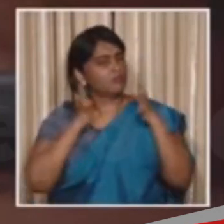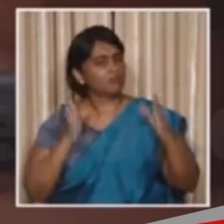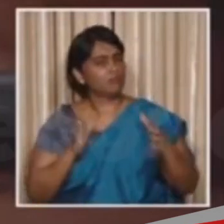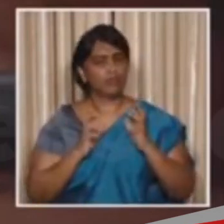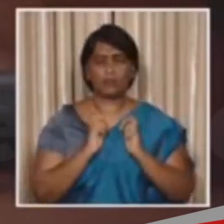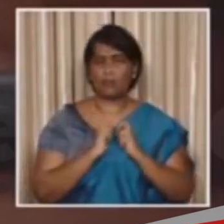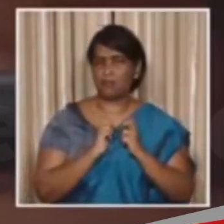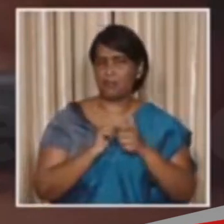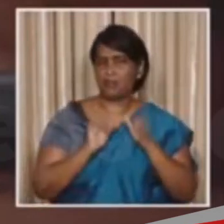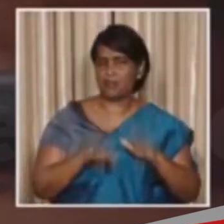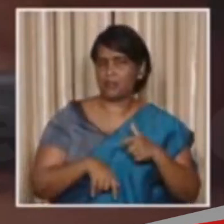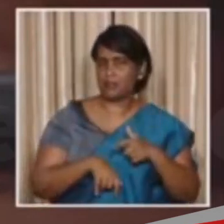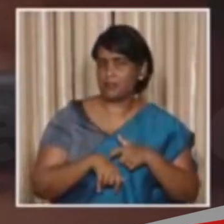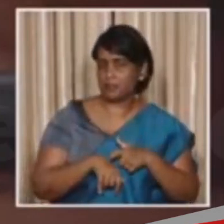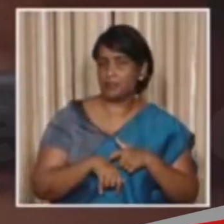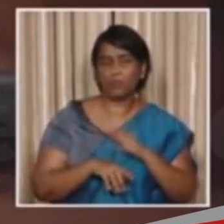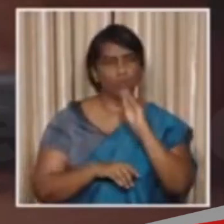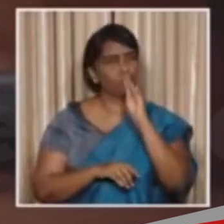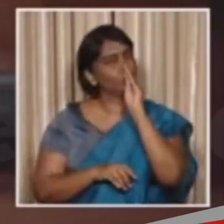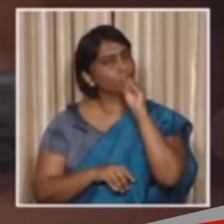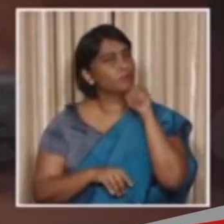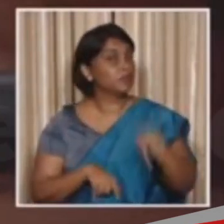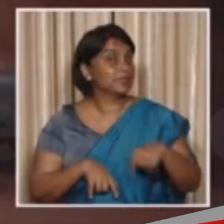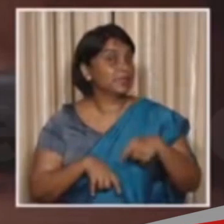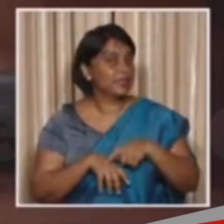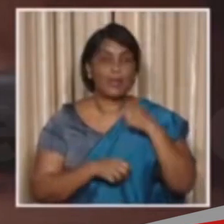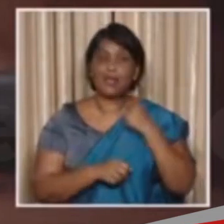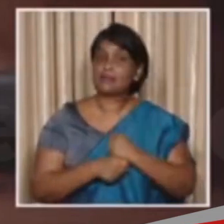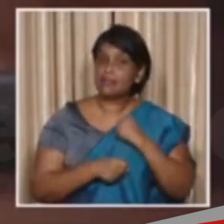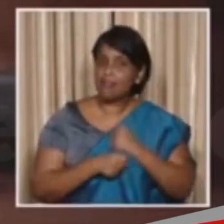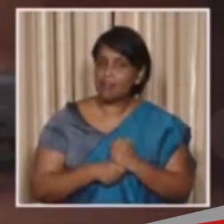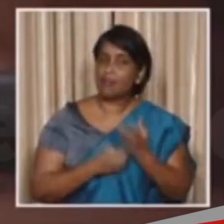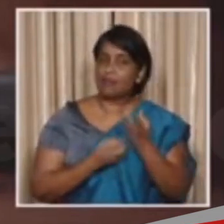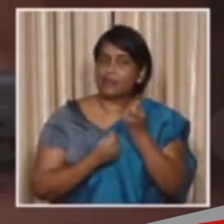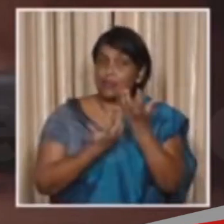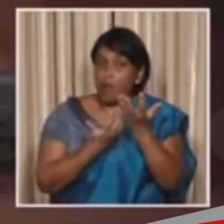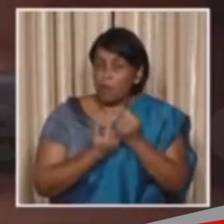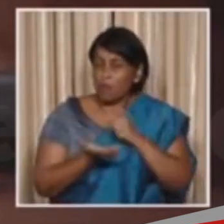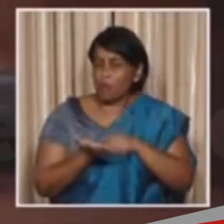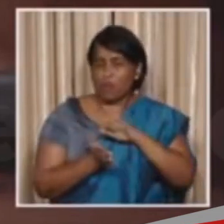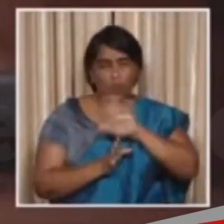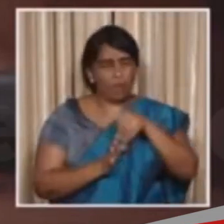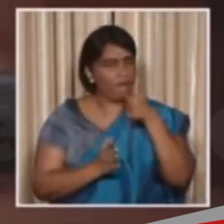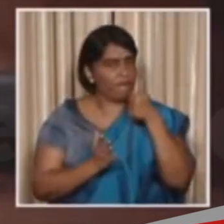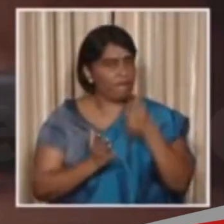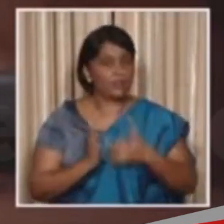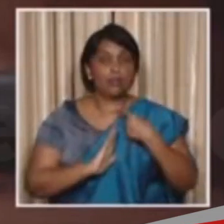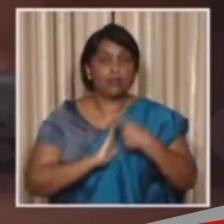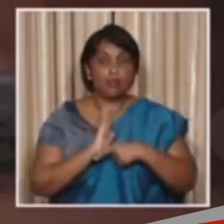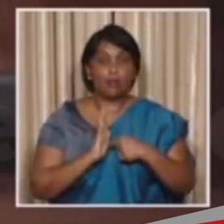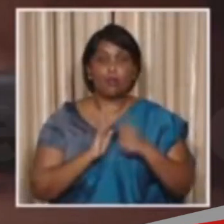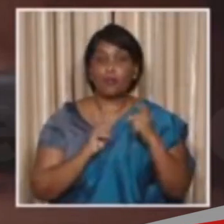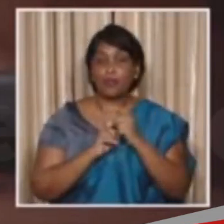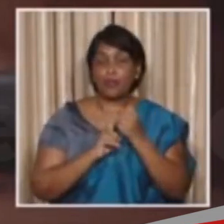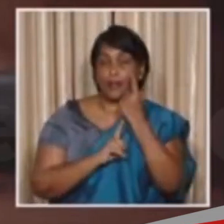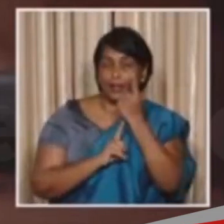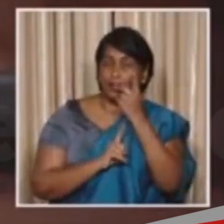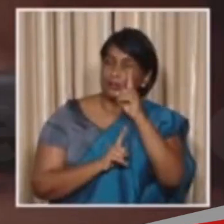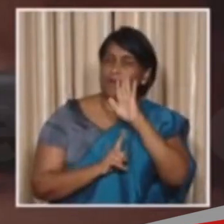තිබෙන වෙලාවක අඩුම තරමේ මේ වෙලාවේදී රජයට ලැබෙන හැම සතයක්ම වටිනවා. රටට ලැබෙන හැම ඩොලරයක්ම